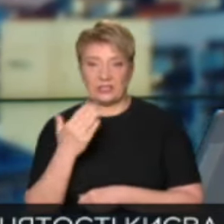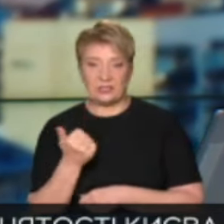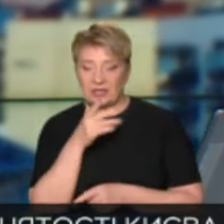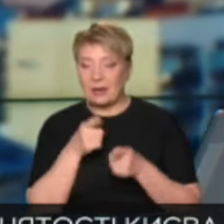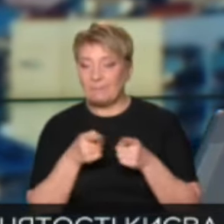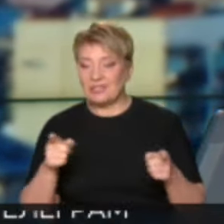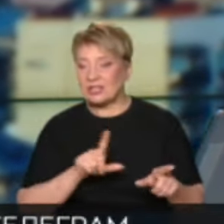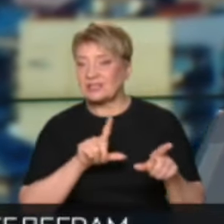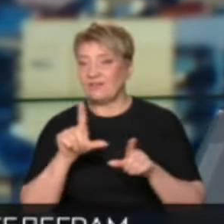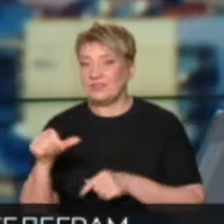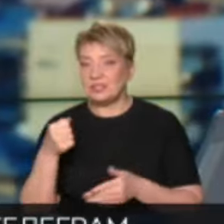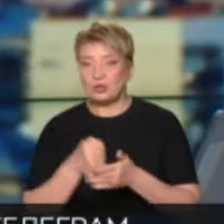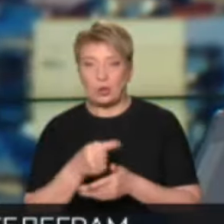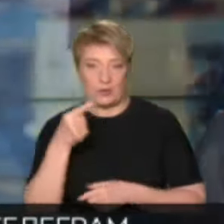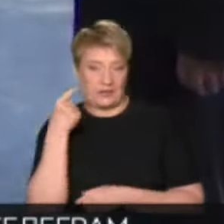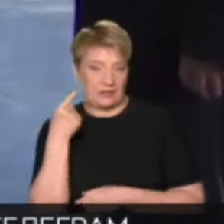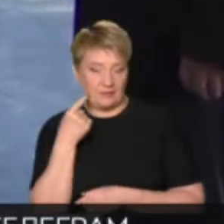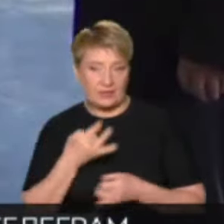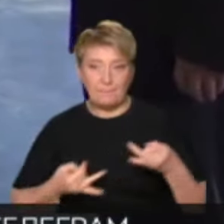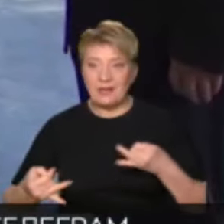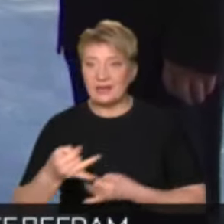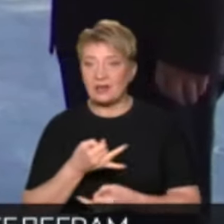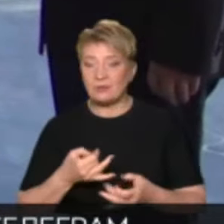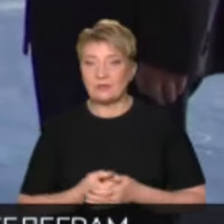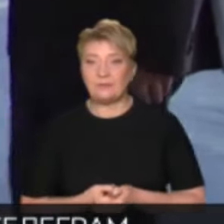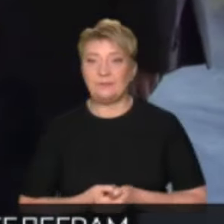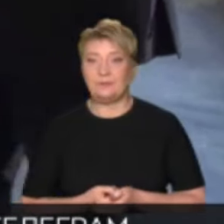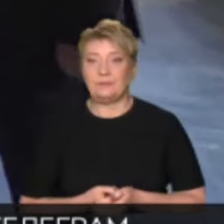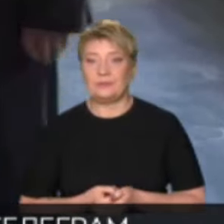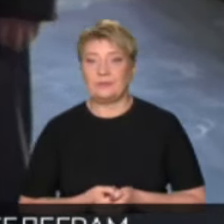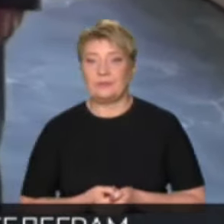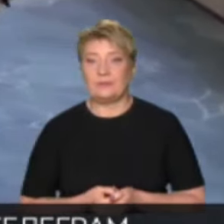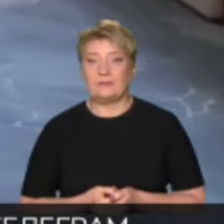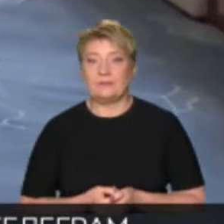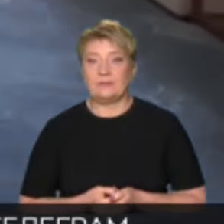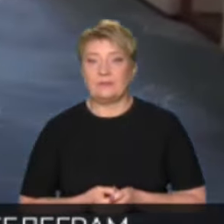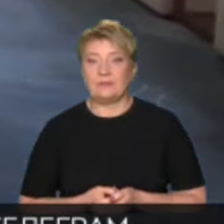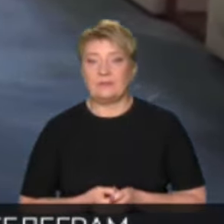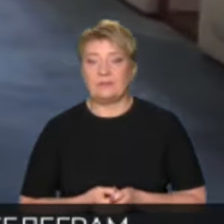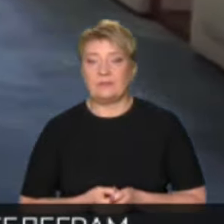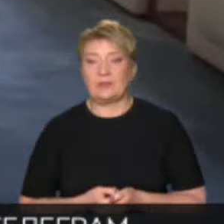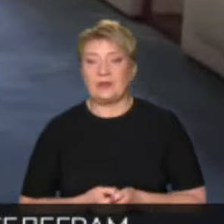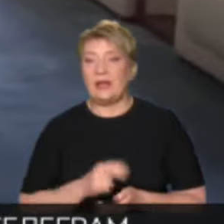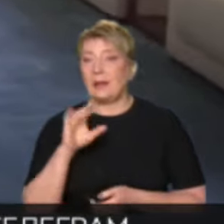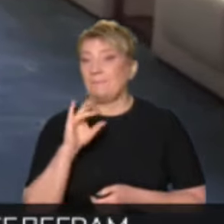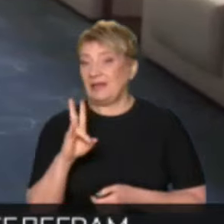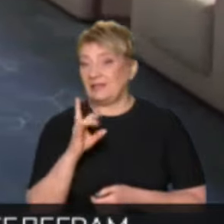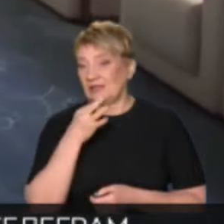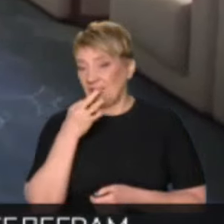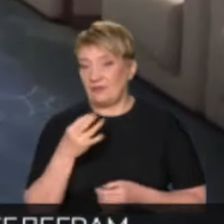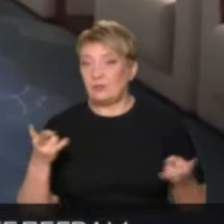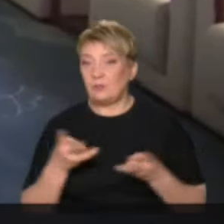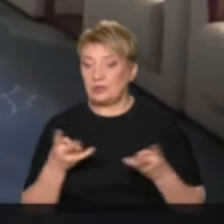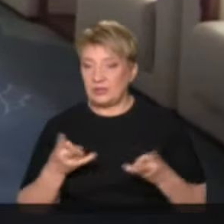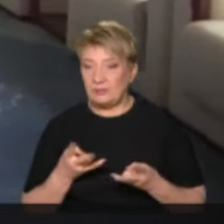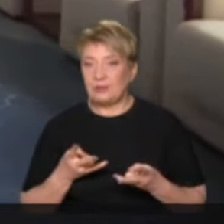свого візиту до Китаю і переговорів Сі Цзіньпіном. І сам Ентоні Блінкен каже, що потрібно буде серйозна